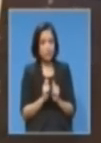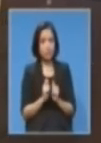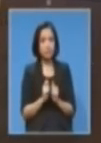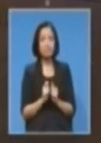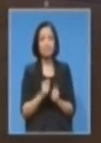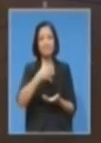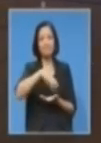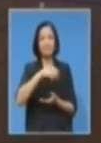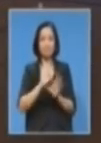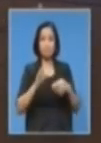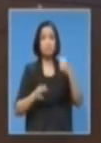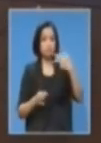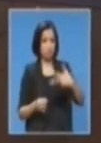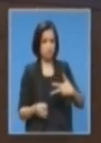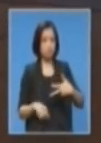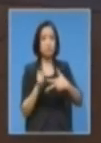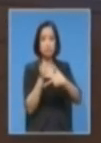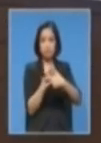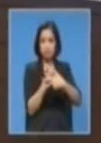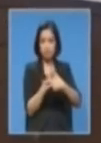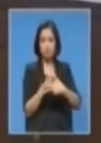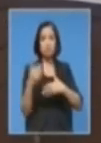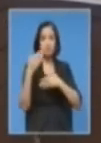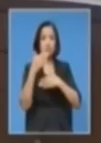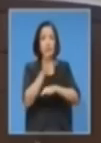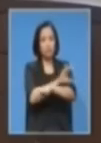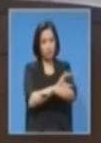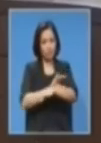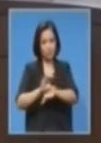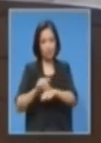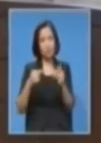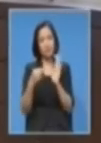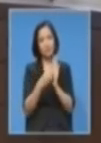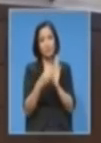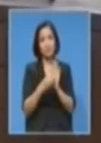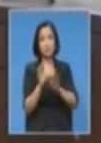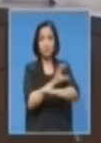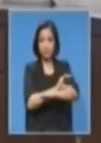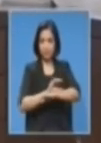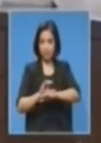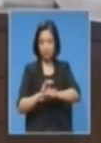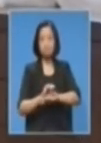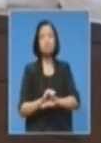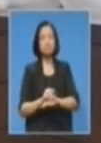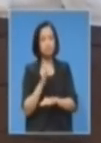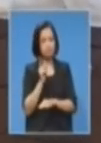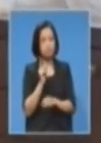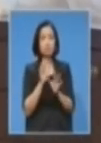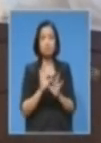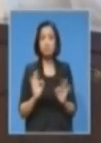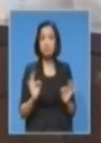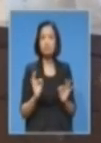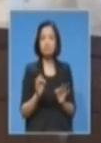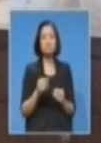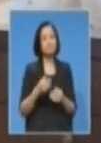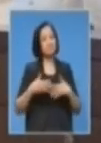3เรื่องด้วยกันเรื่องที่1ก็เป็นในเรื่องของรถไฟฟ้าขนส่งมวลชนในกรุงเทพมหานครอันนี้ก็แน่นอนนะครับเป็นเรื่องที่สร้าง